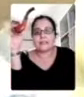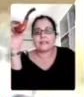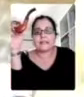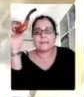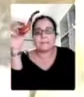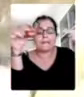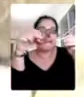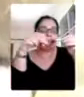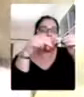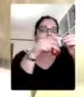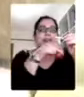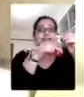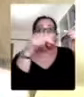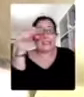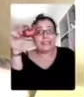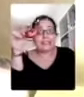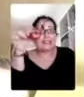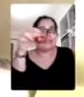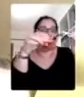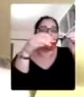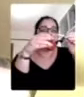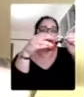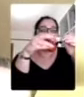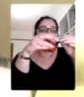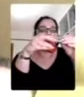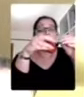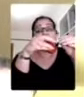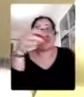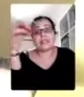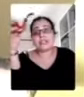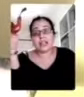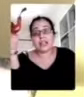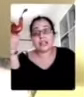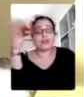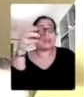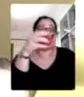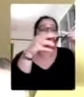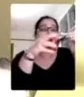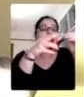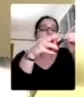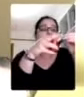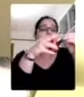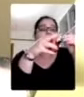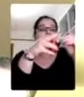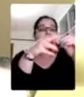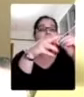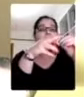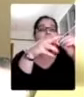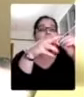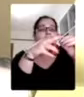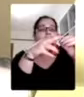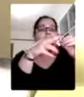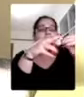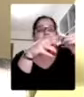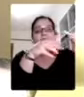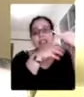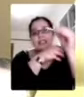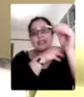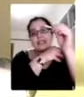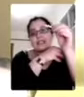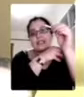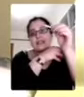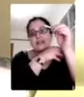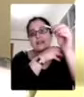onlardan birisi idi. Ve maşallah ciğerleri çok iyi durumdaydı. Ama